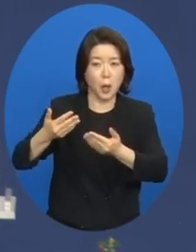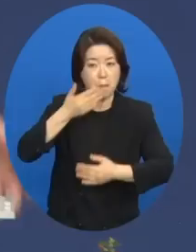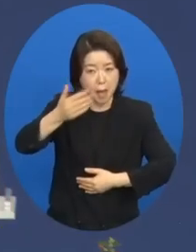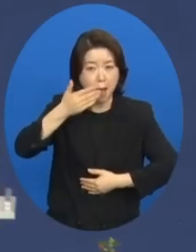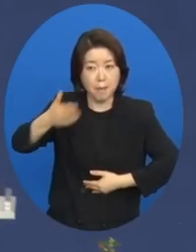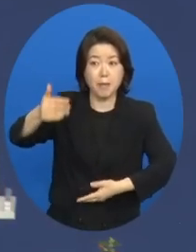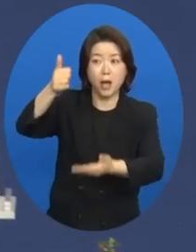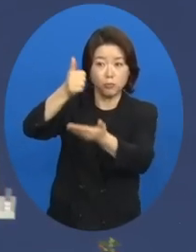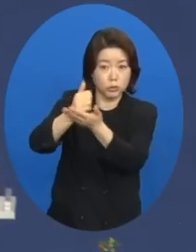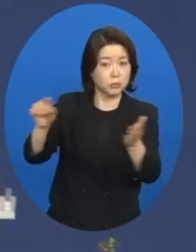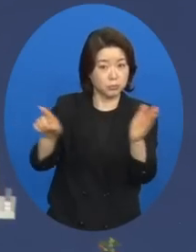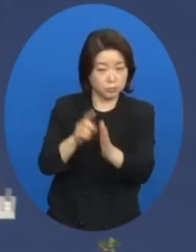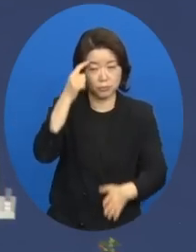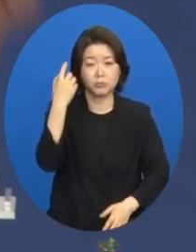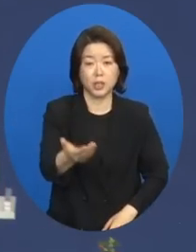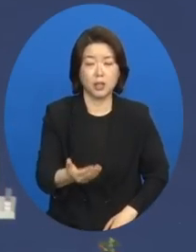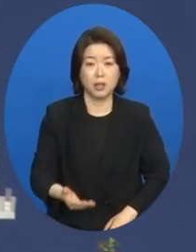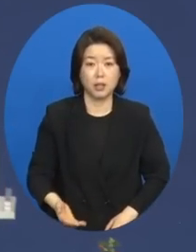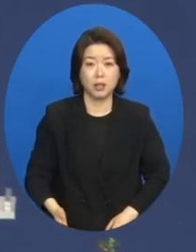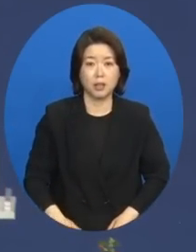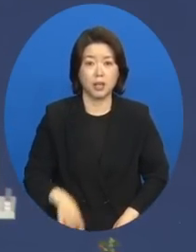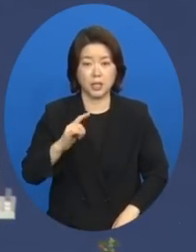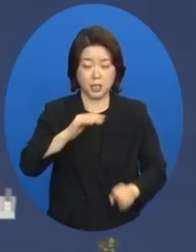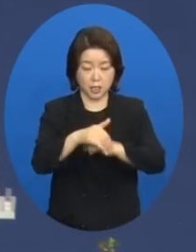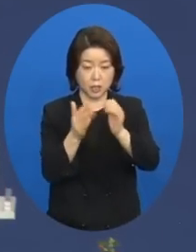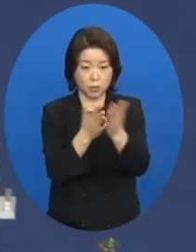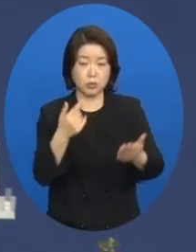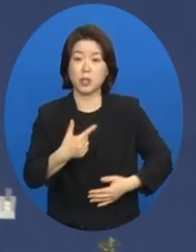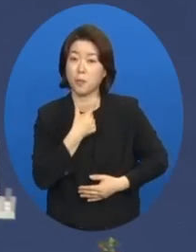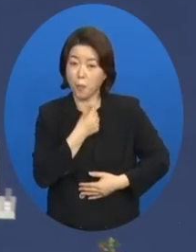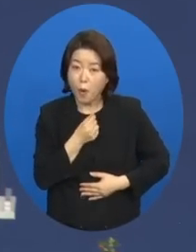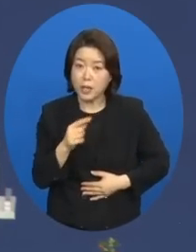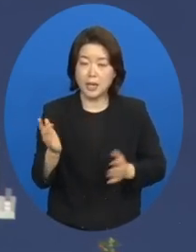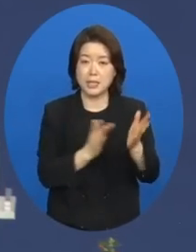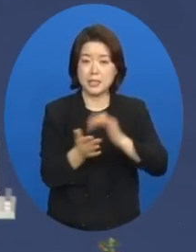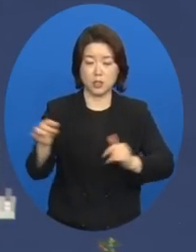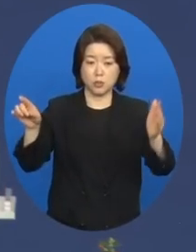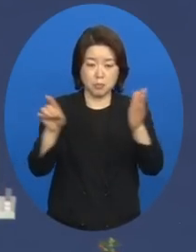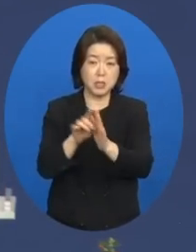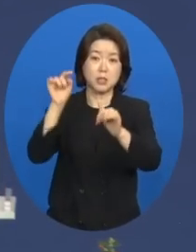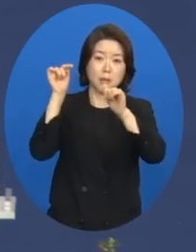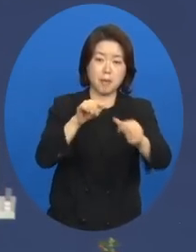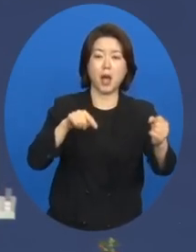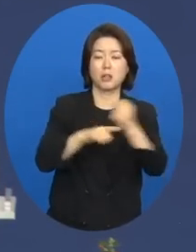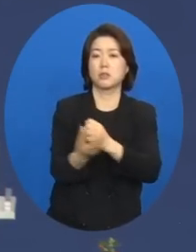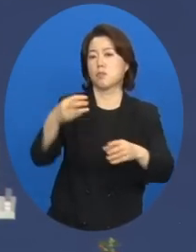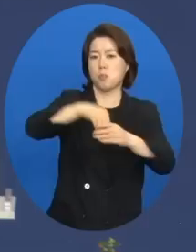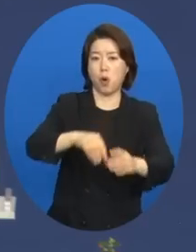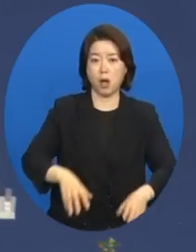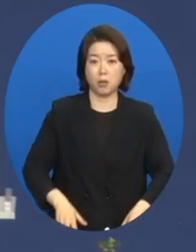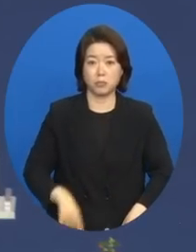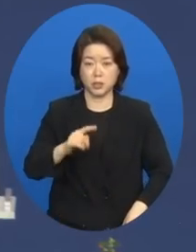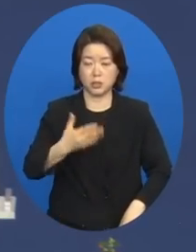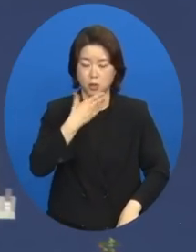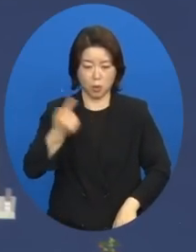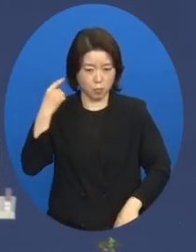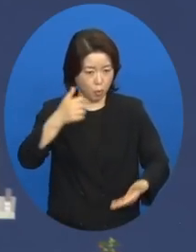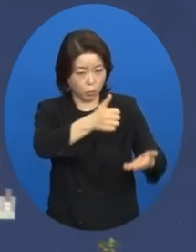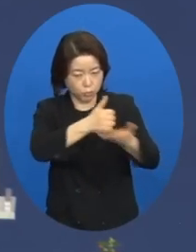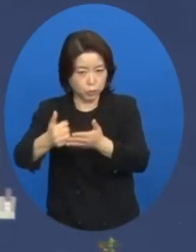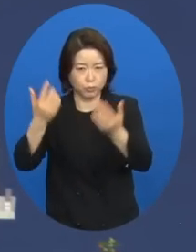분이라고 믿으십니까? 이게 성경이 요구하는 예수 믿으라는 말의 의미입니다. 이게 복음의 초청입니다